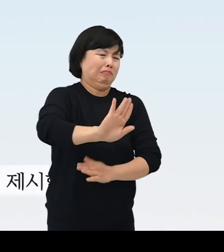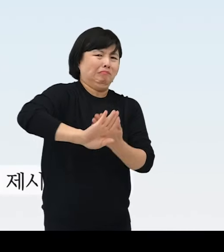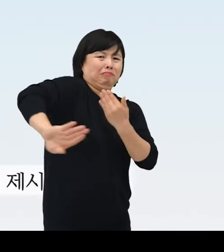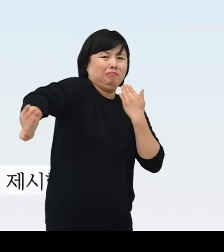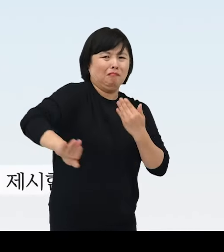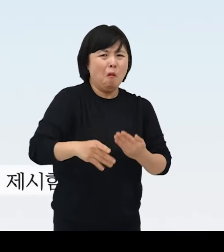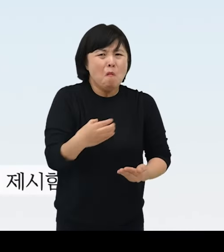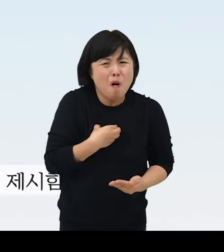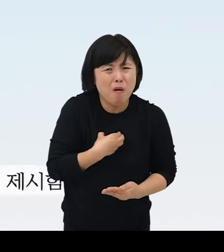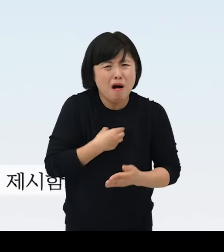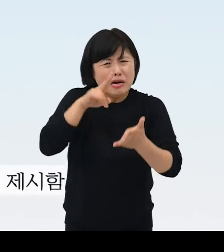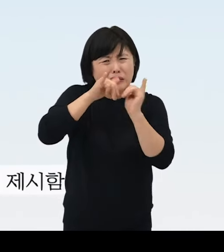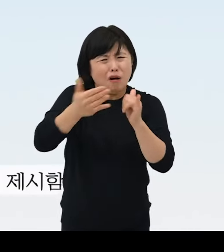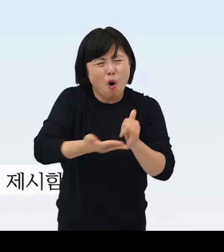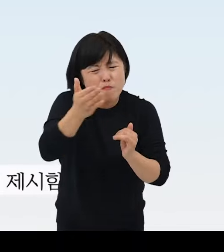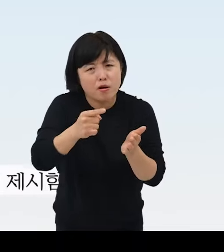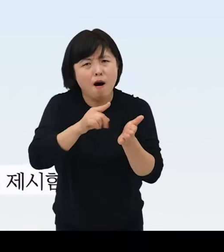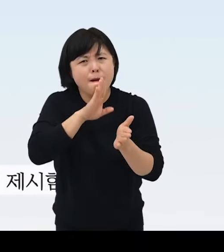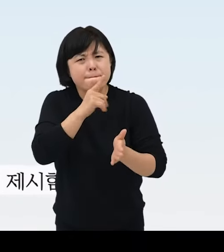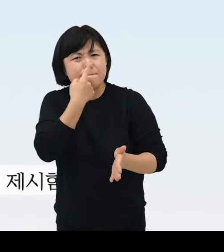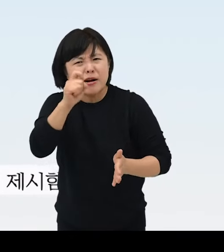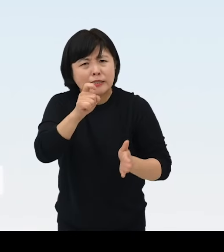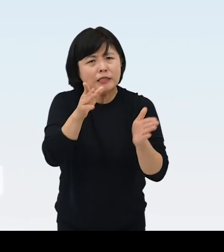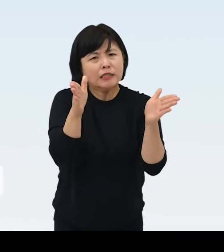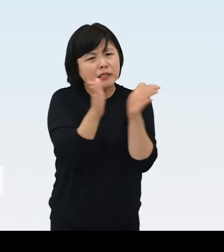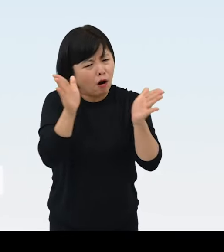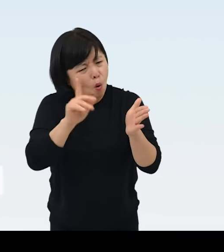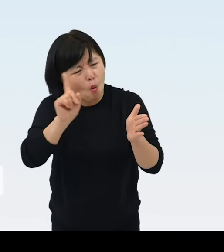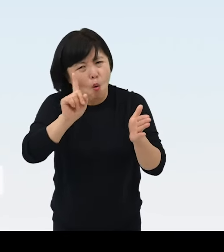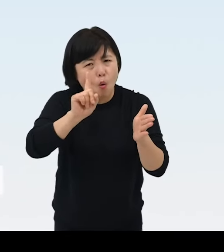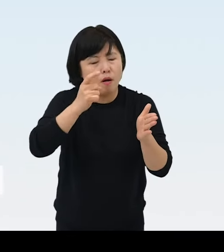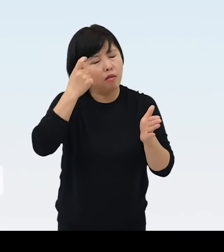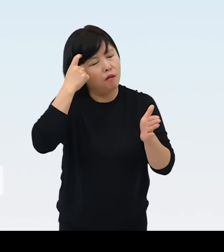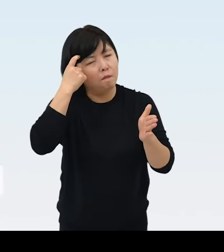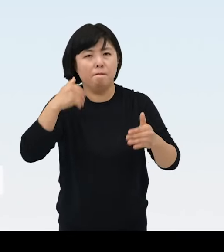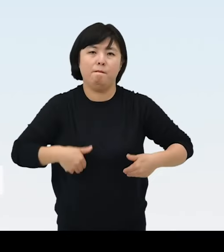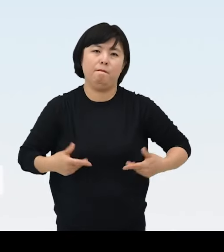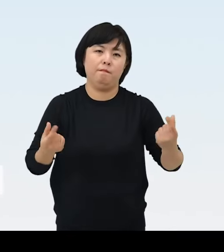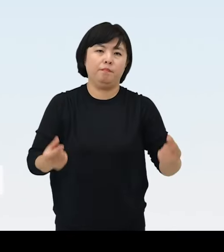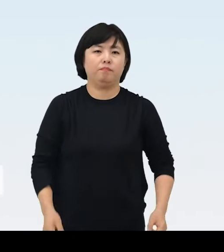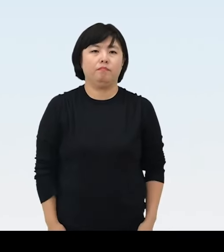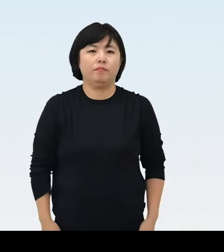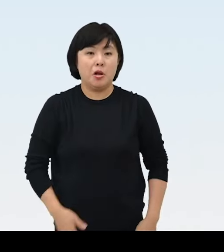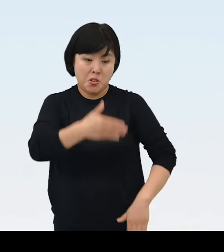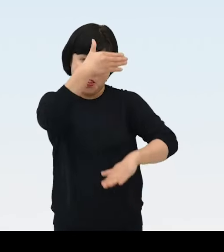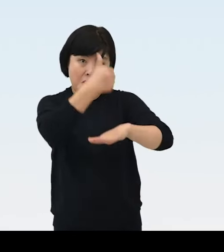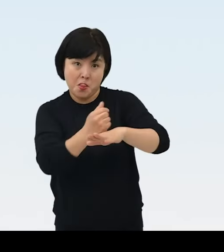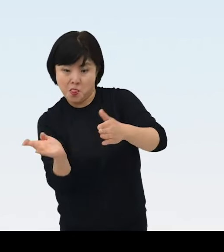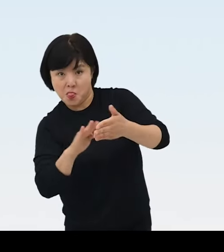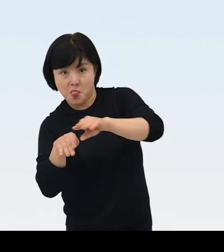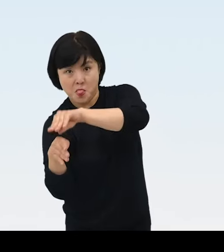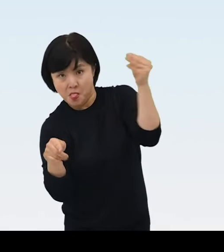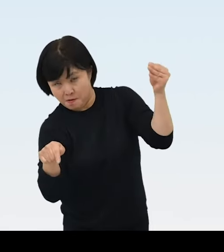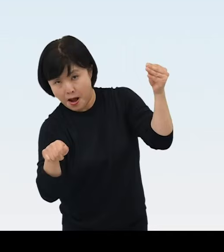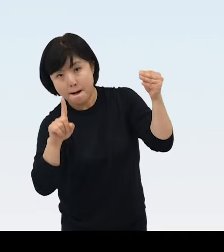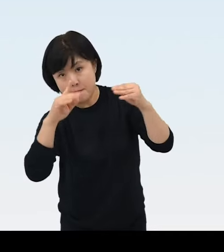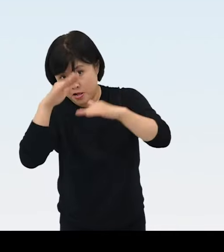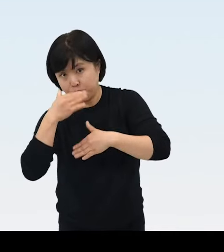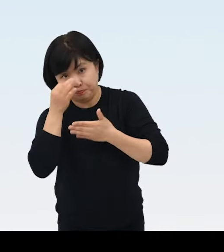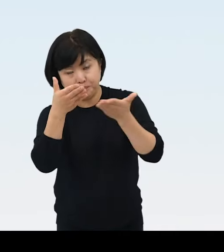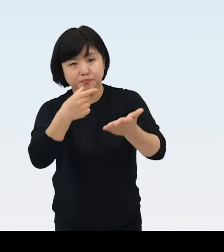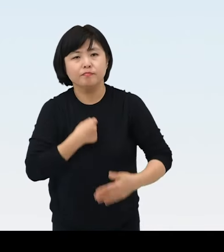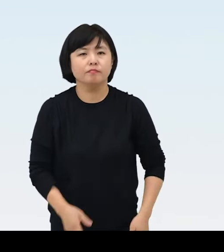사회가 얼마나 위험한 것인지 독자들에게 제시함으로써 정말 멋진 도입부가 아닌가 이렇게 생각을 했습니다. 내려가서 결론 부분에 있는 내용을